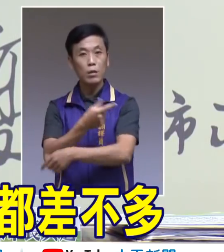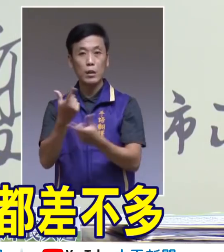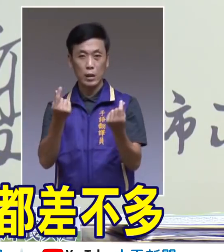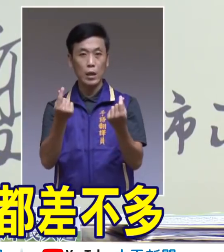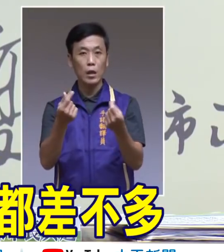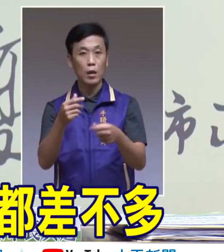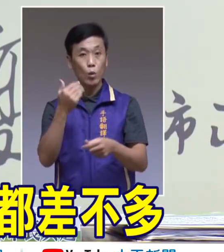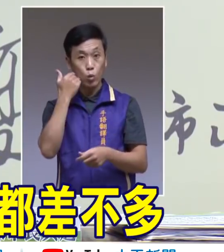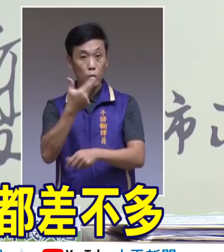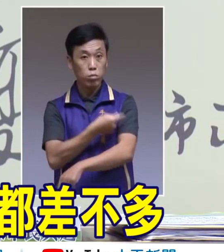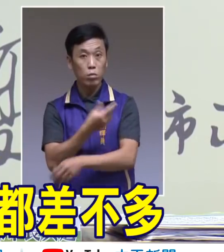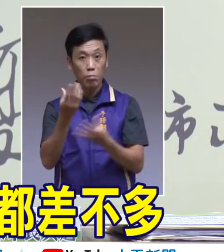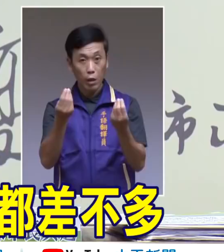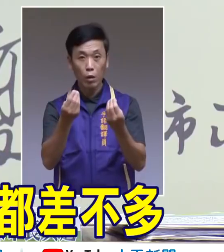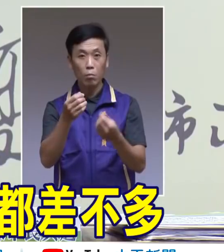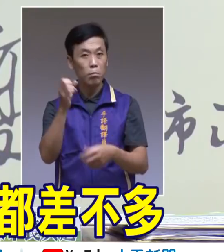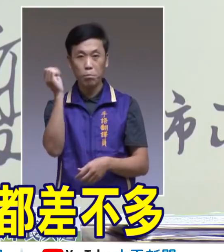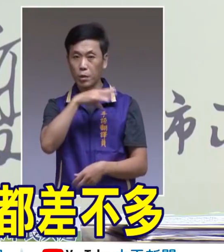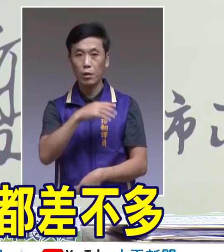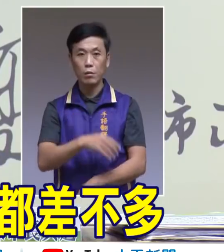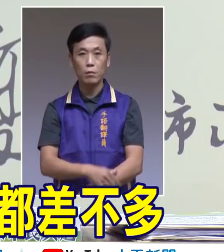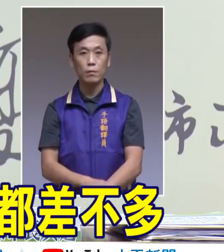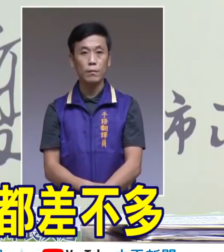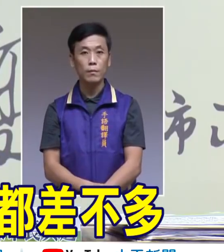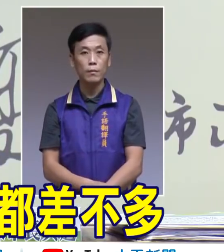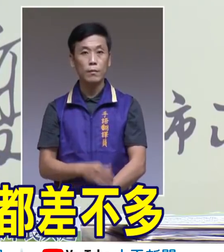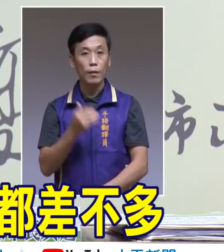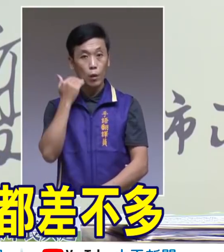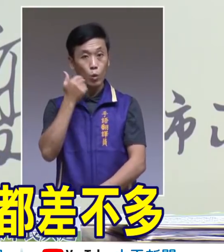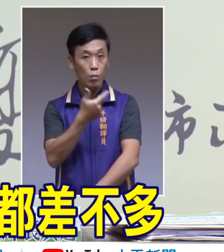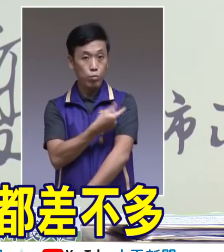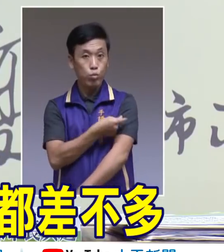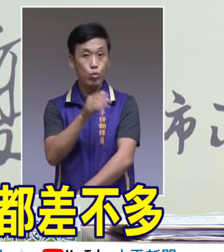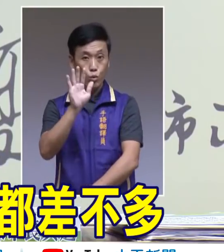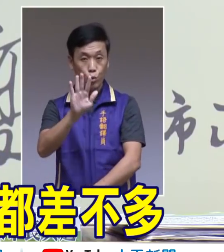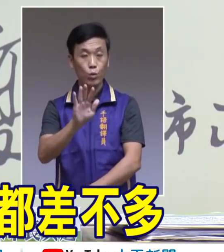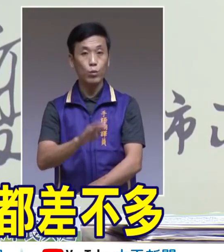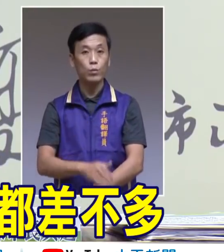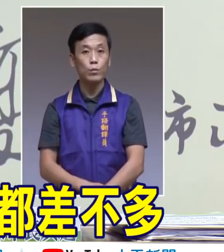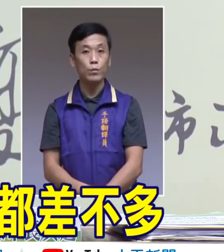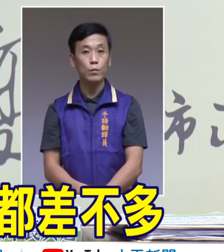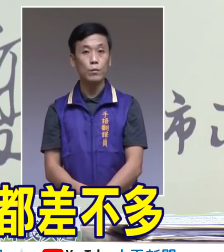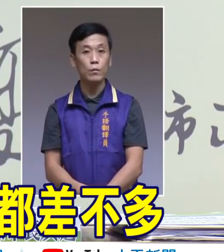主就是上惨的你有主的，等于讲